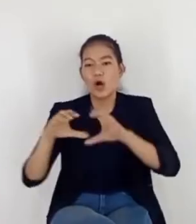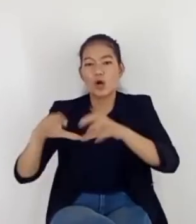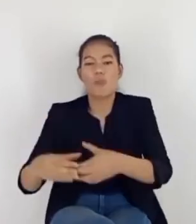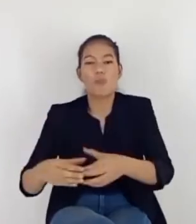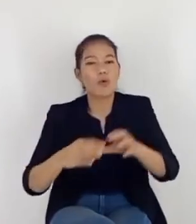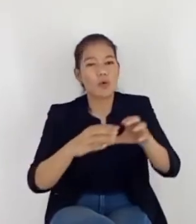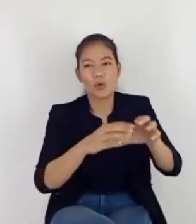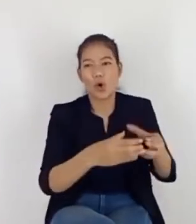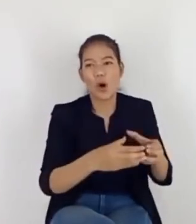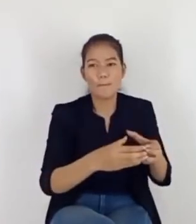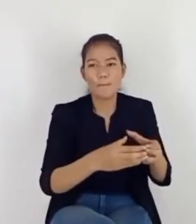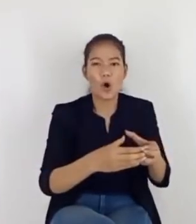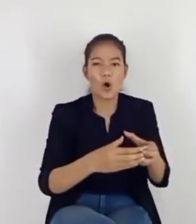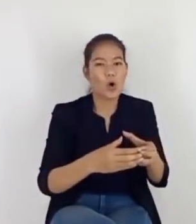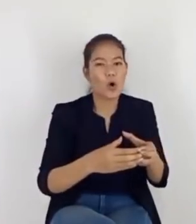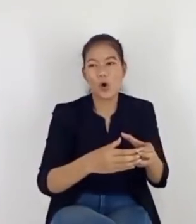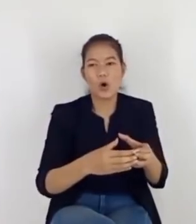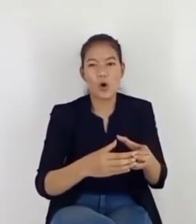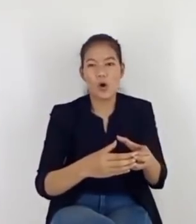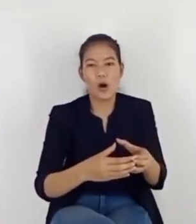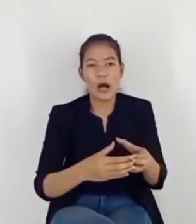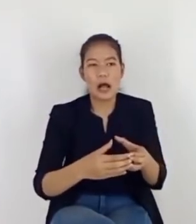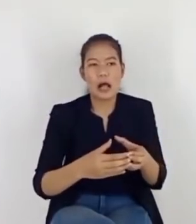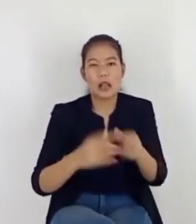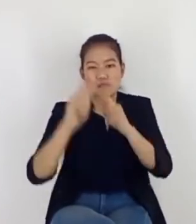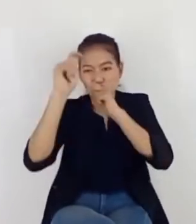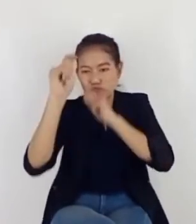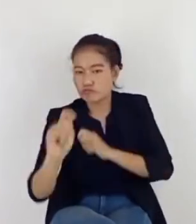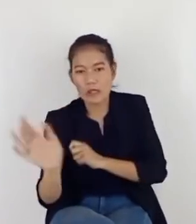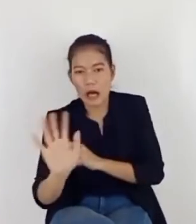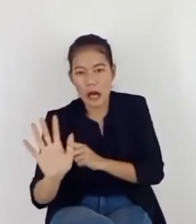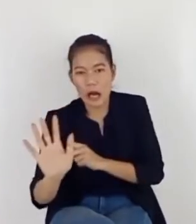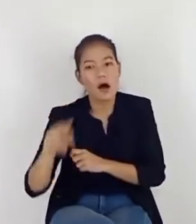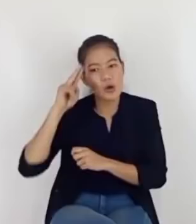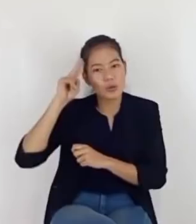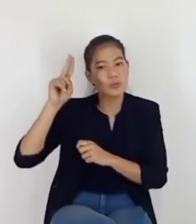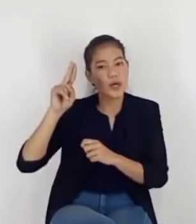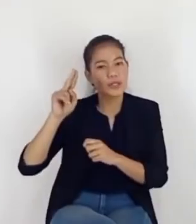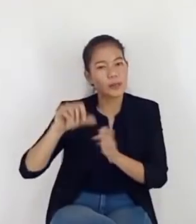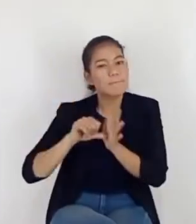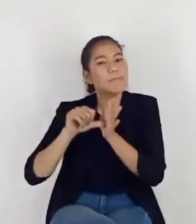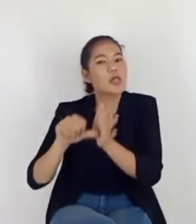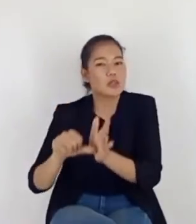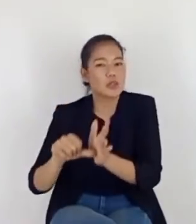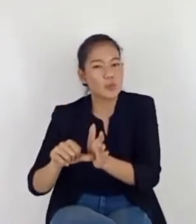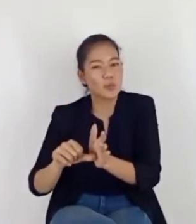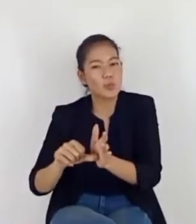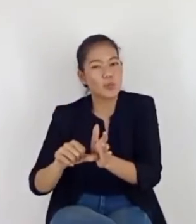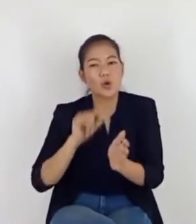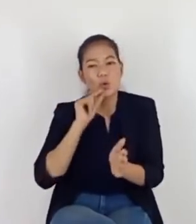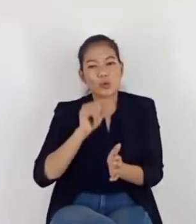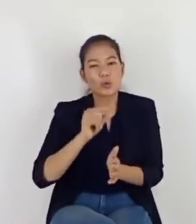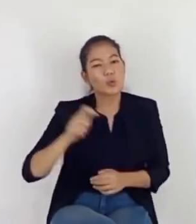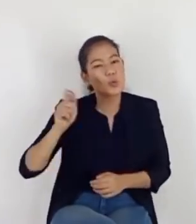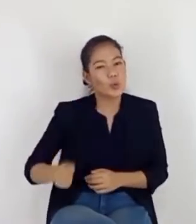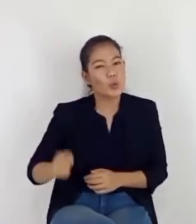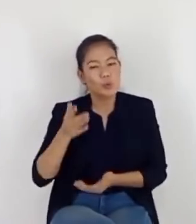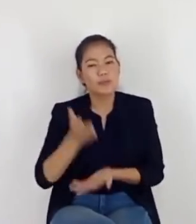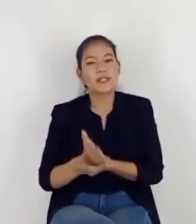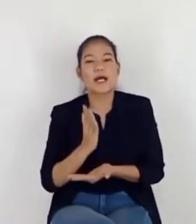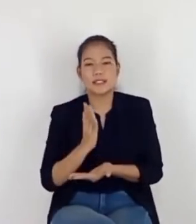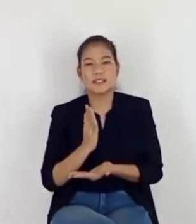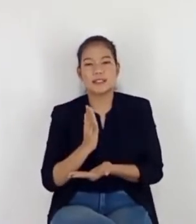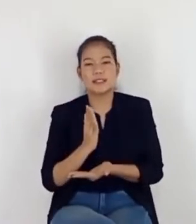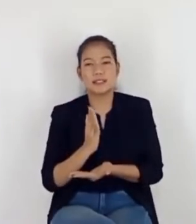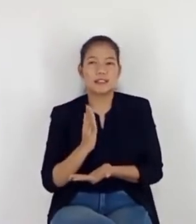yang radikal intoleran. Biarlah Tuhan menolong aparat hukum bertindak, menolong